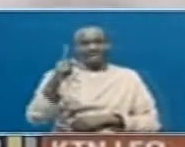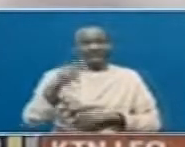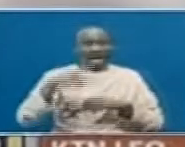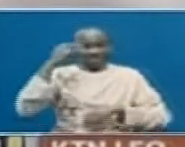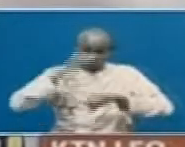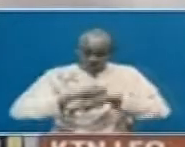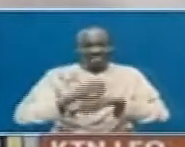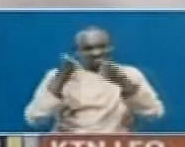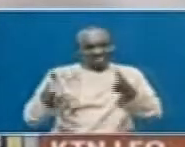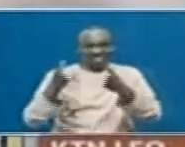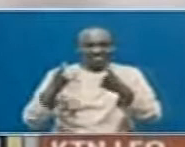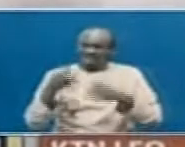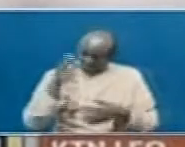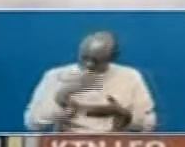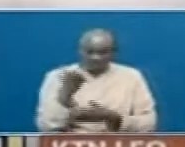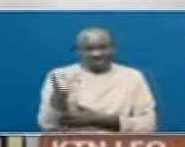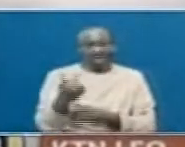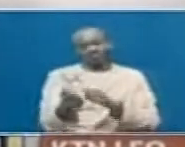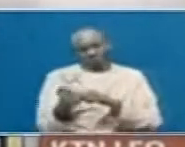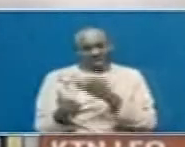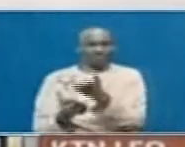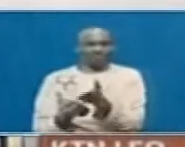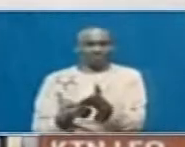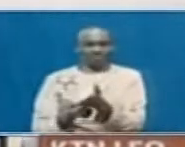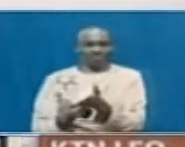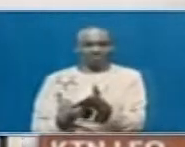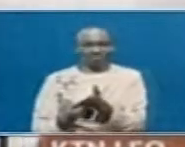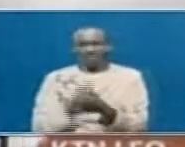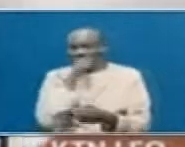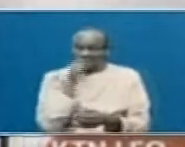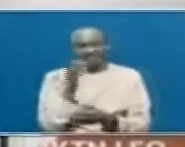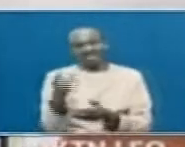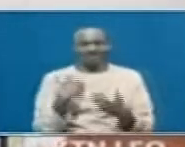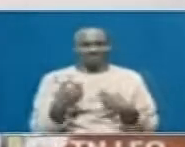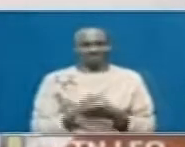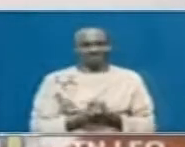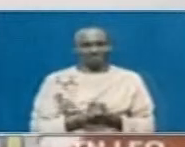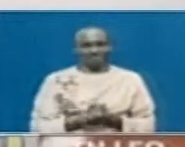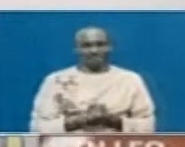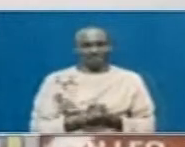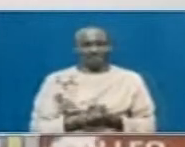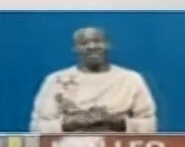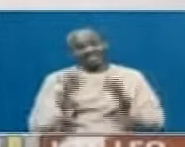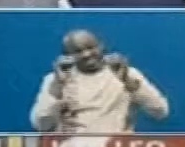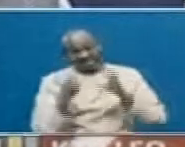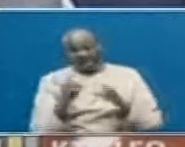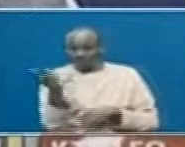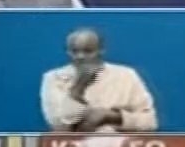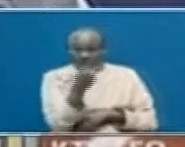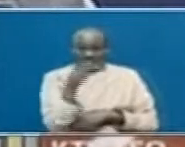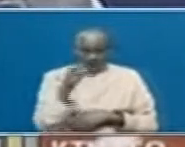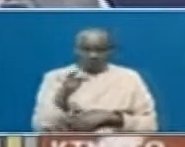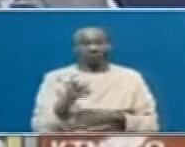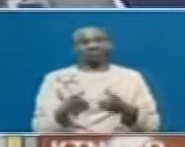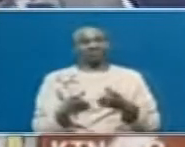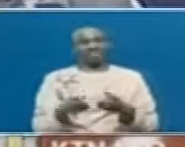Uko pale kwa meza yangu ya faraga. Naam, haya. Okay. Mwalimu Asonga na Peter Akwabi, Fimbo